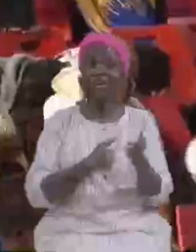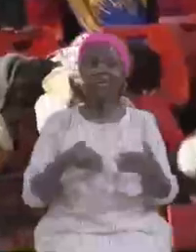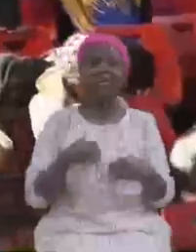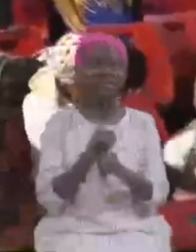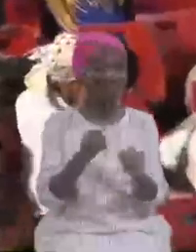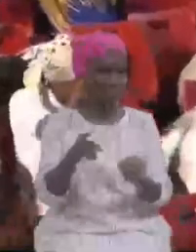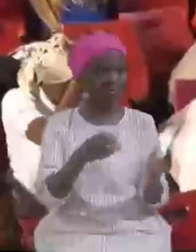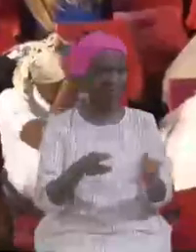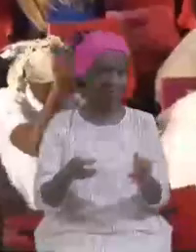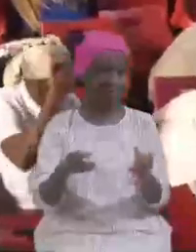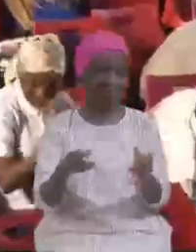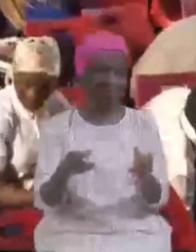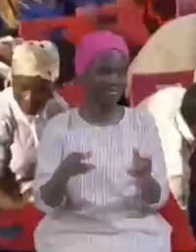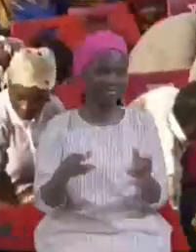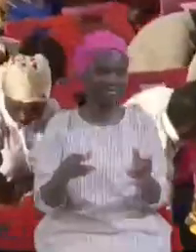vous a sauvé,